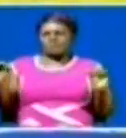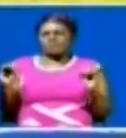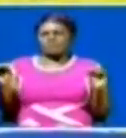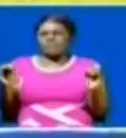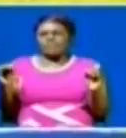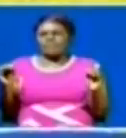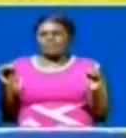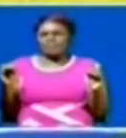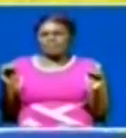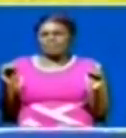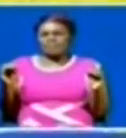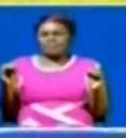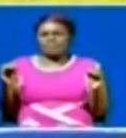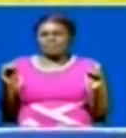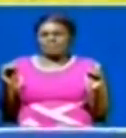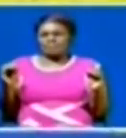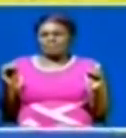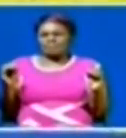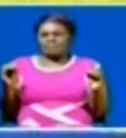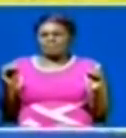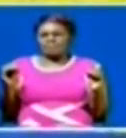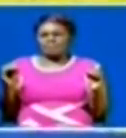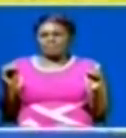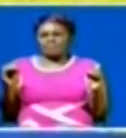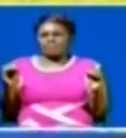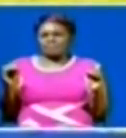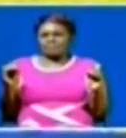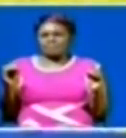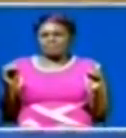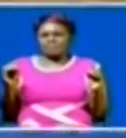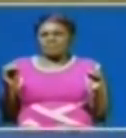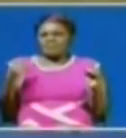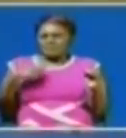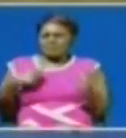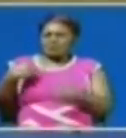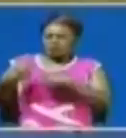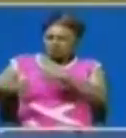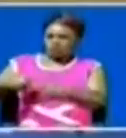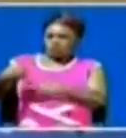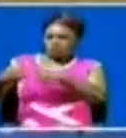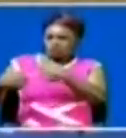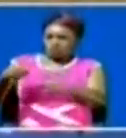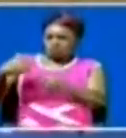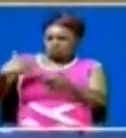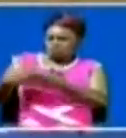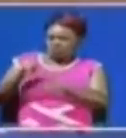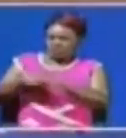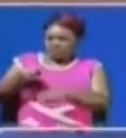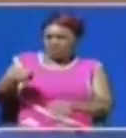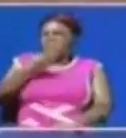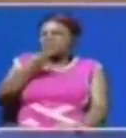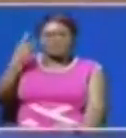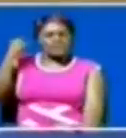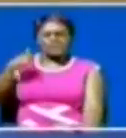ni chukumu yao kusikia vile mwanamke nasema. But niliendelea na hawa mpaka wakasikiliza,